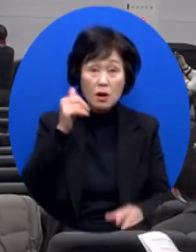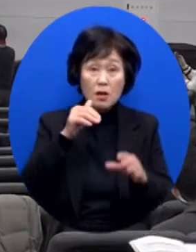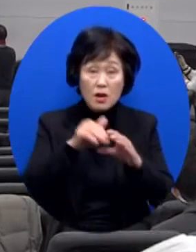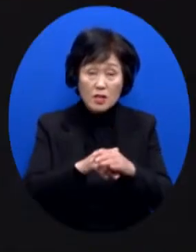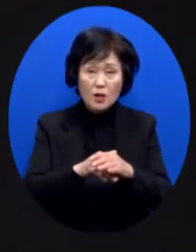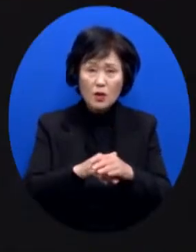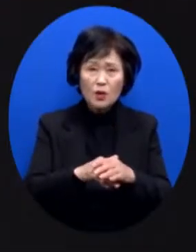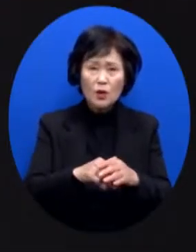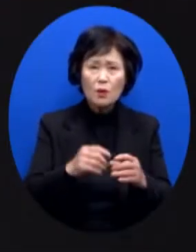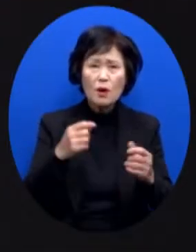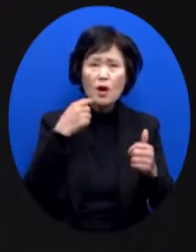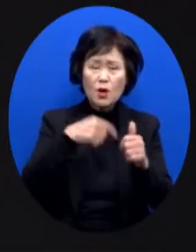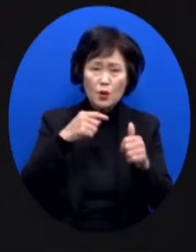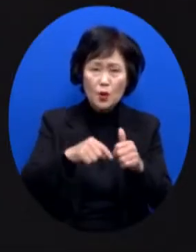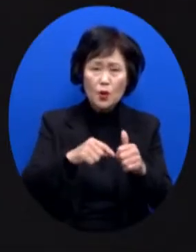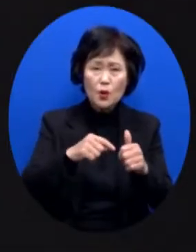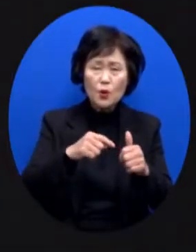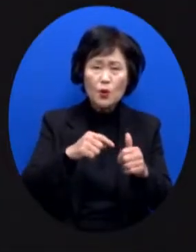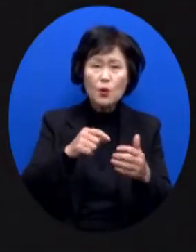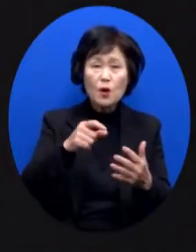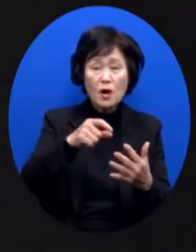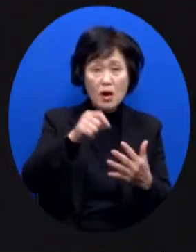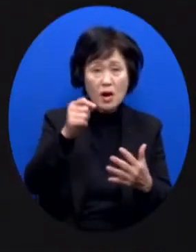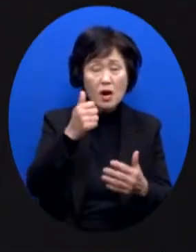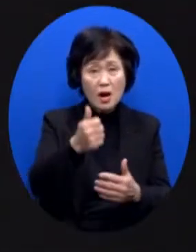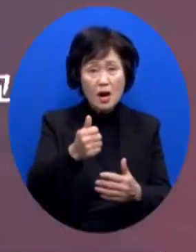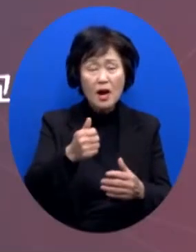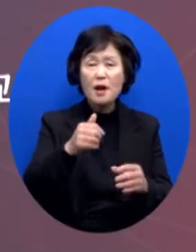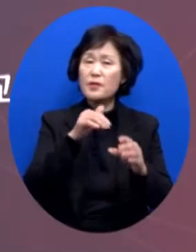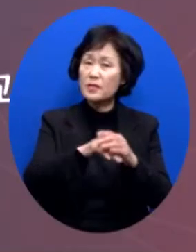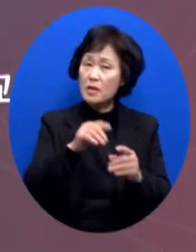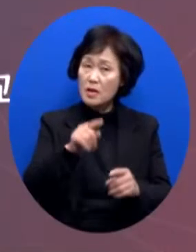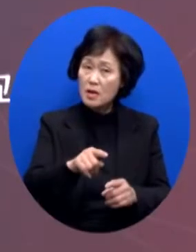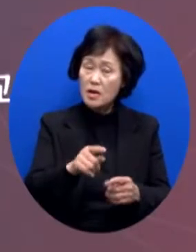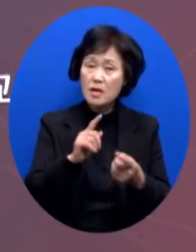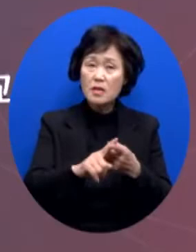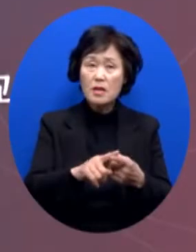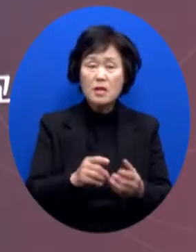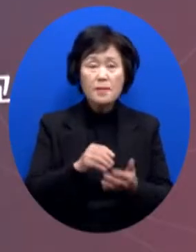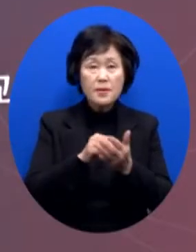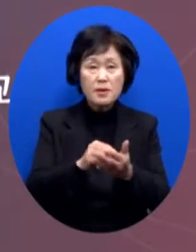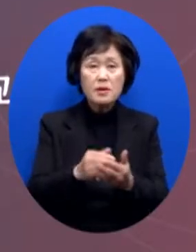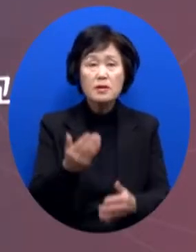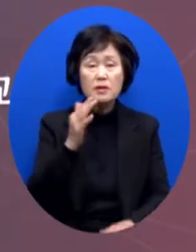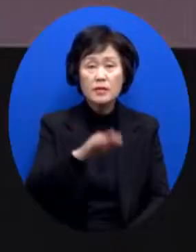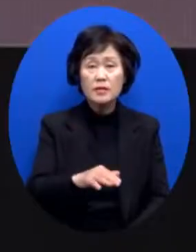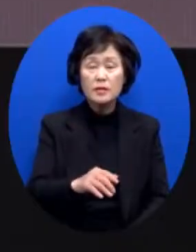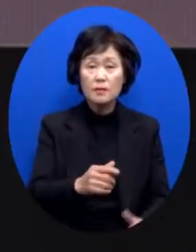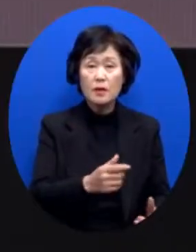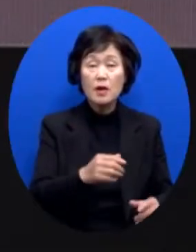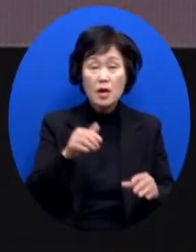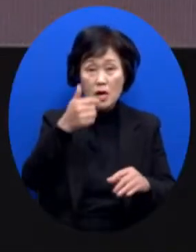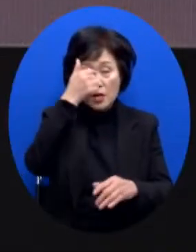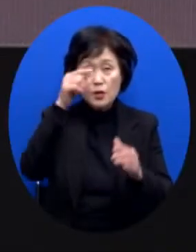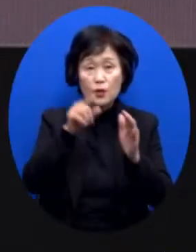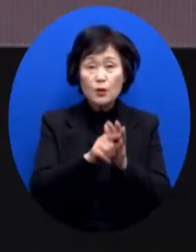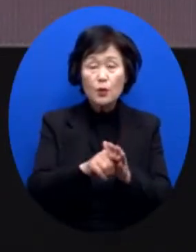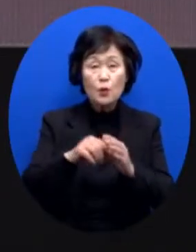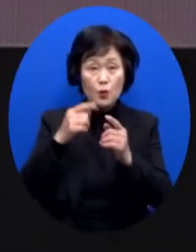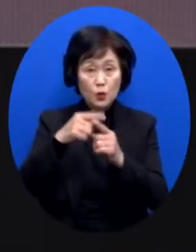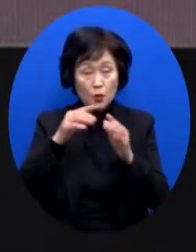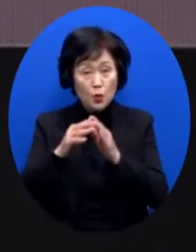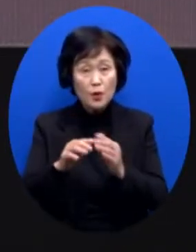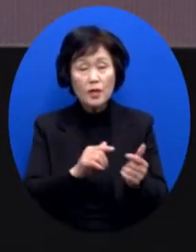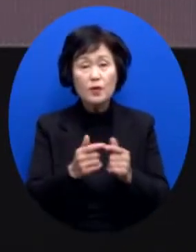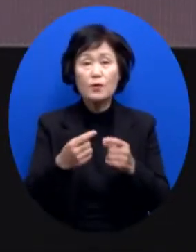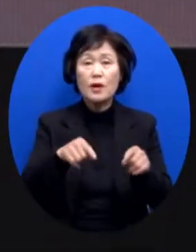교육 공약을 제시하고 정책 반영을 촉구하기 로 했으며 기독 언론과 공격으로 캠페인을 전개하는 등